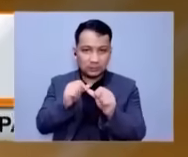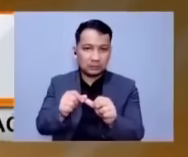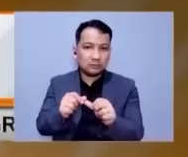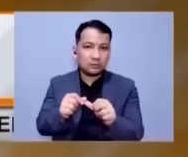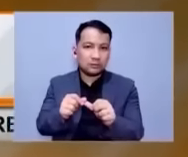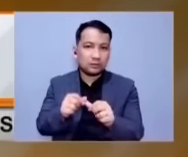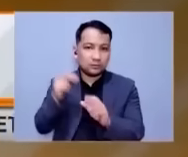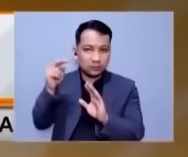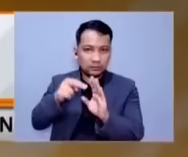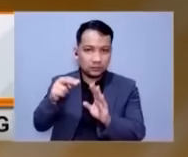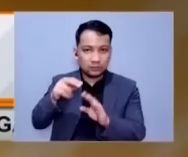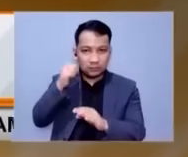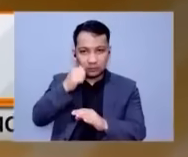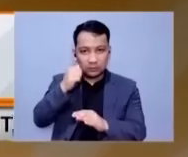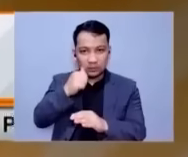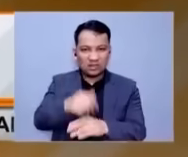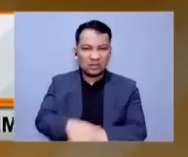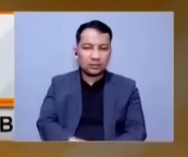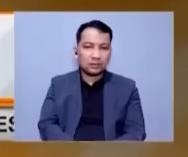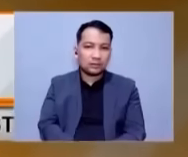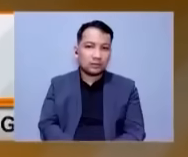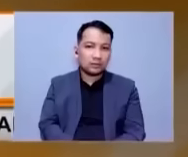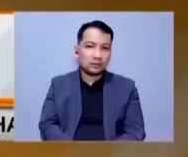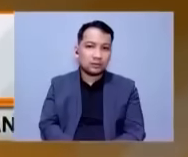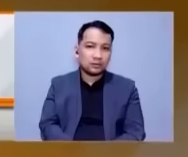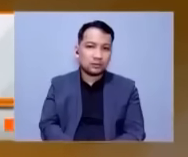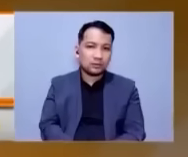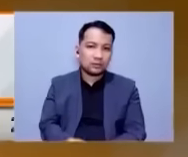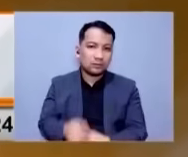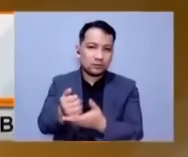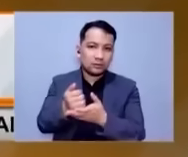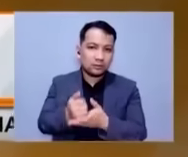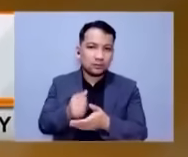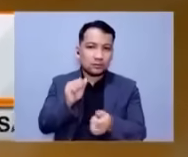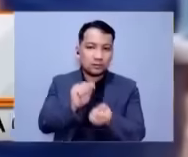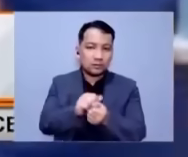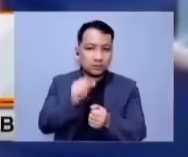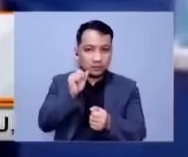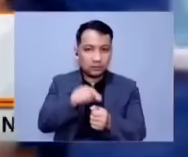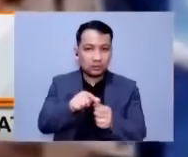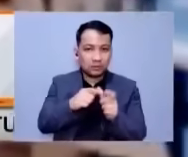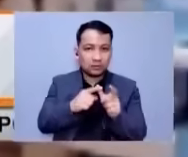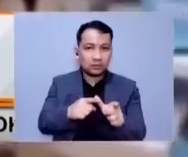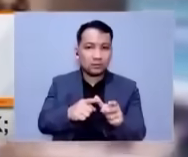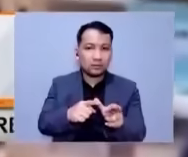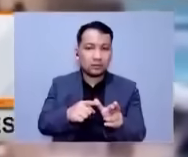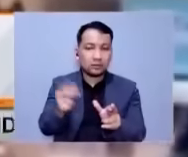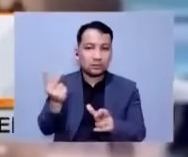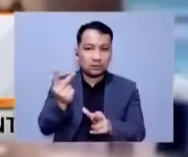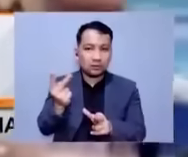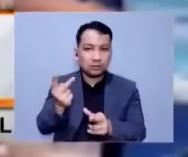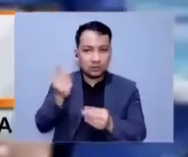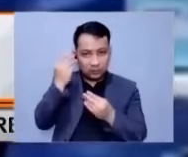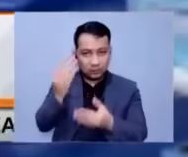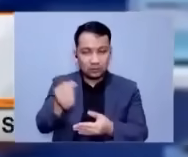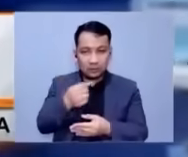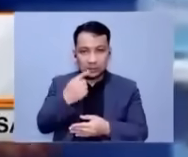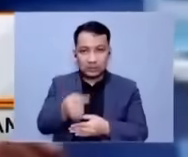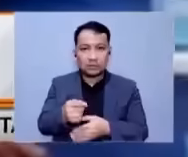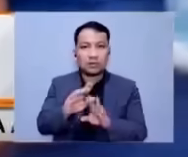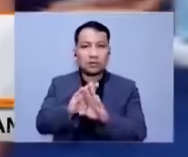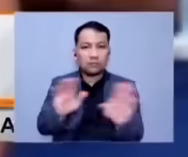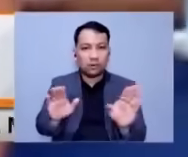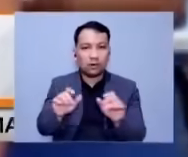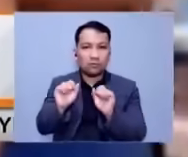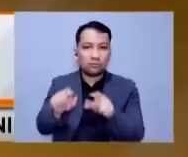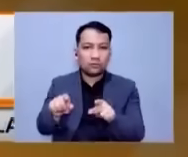video ang babaeng customer, kaya nanghingi na rin ng tulong sa kanyang kasamahan ang pharmacist. Dalawang pharmacist na nagsasabing bawal magbenta